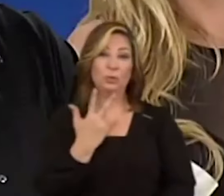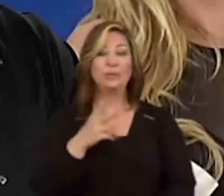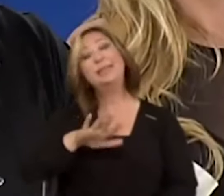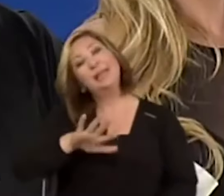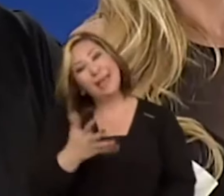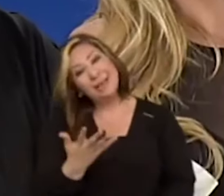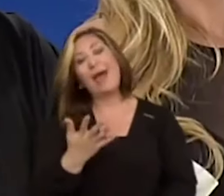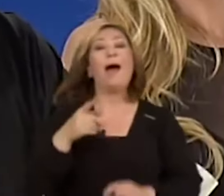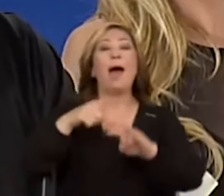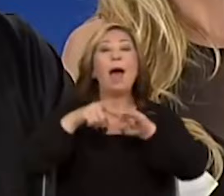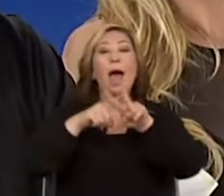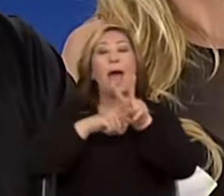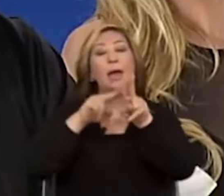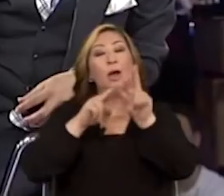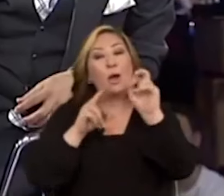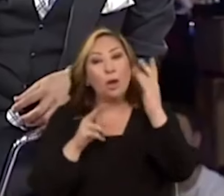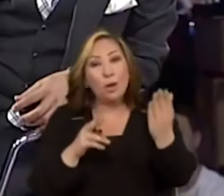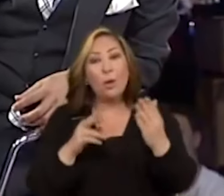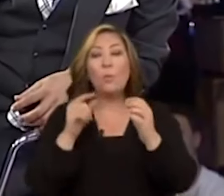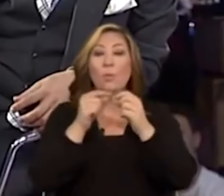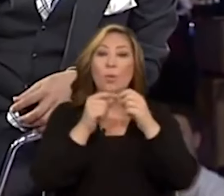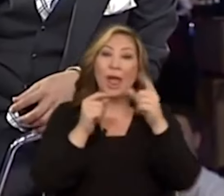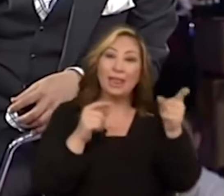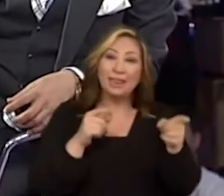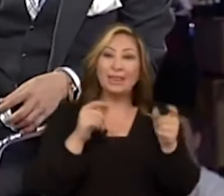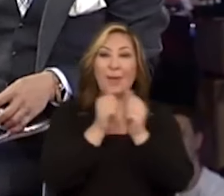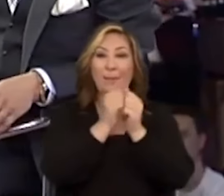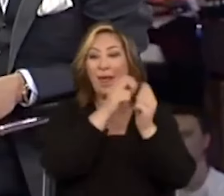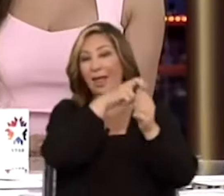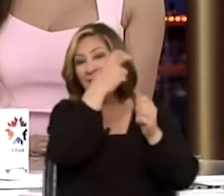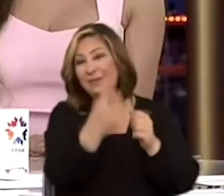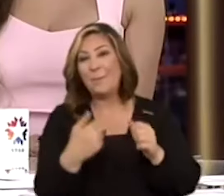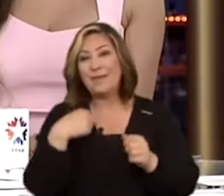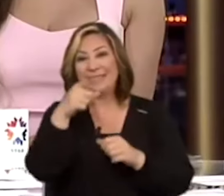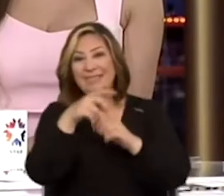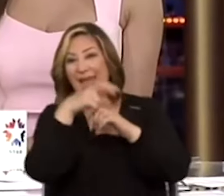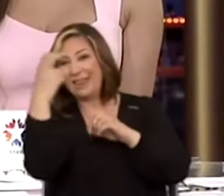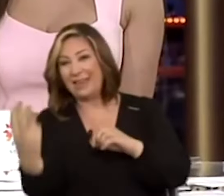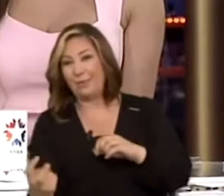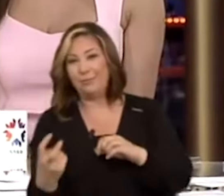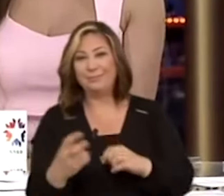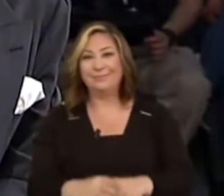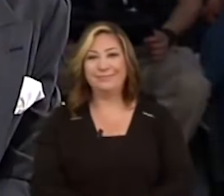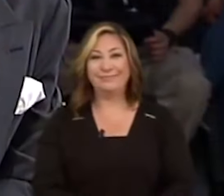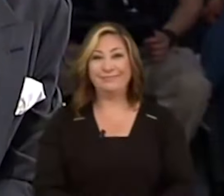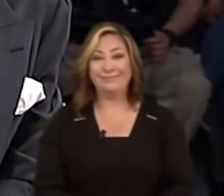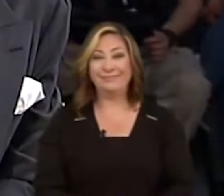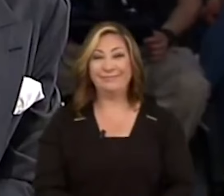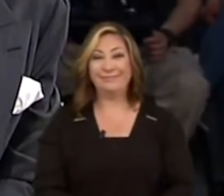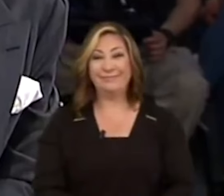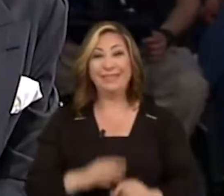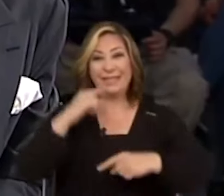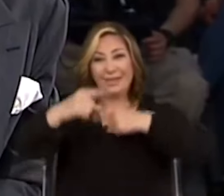Abo. Ya da Hayko Bülent Serttaş'la atlasın, ben sizle atlayayım. Olur.